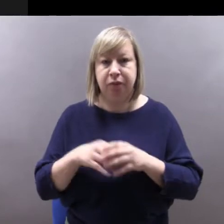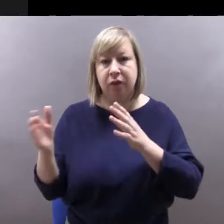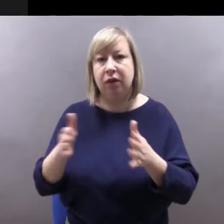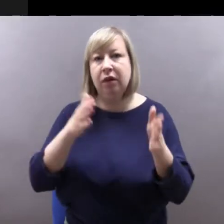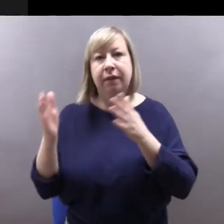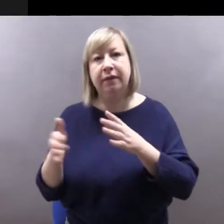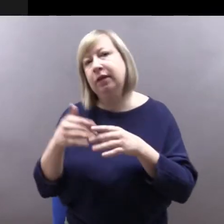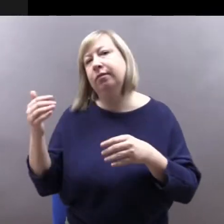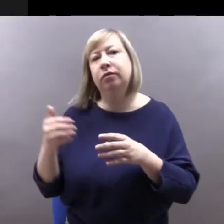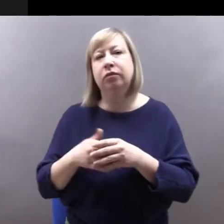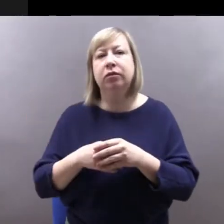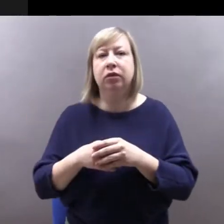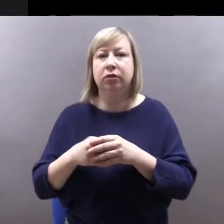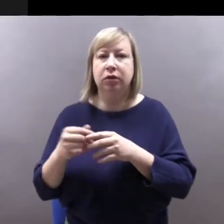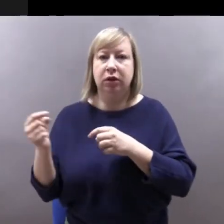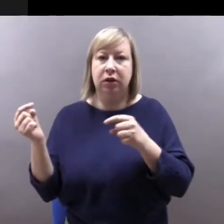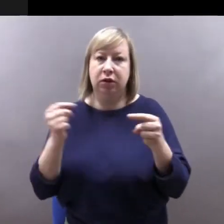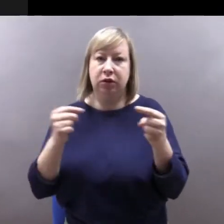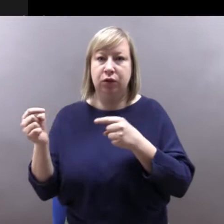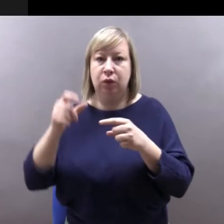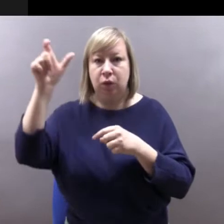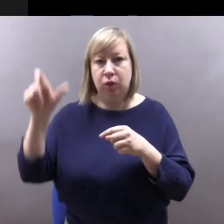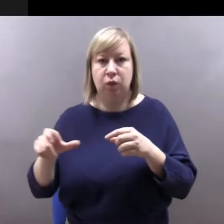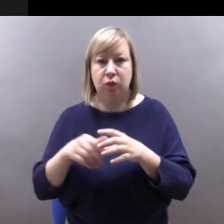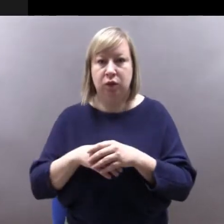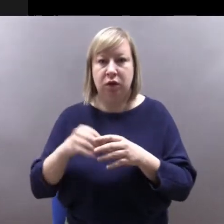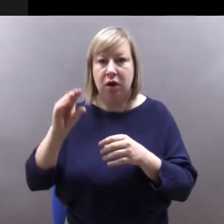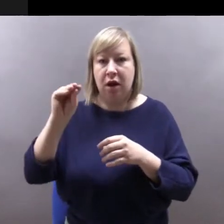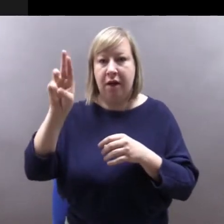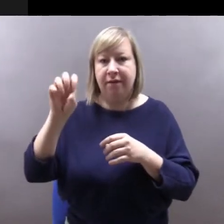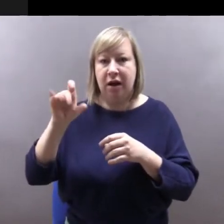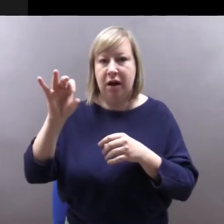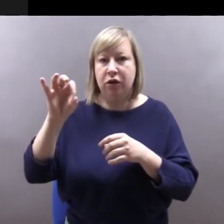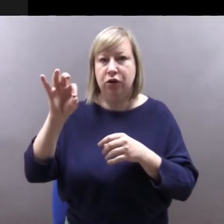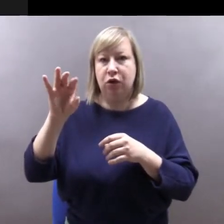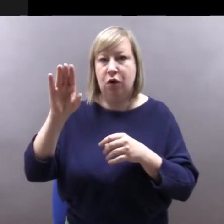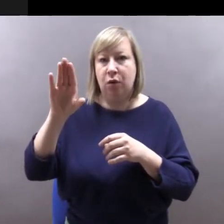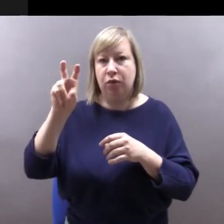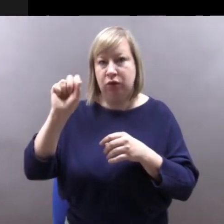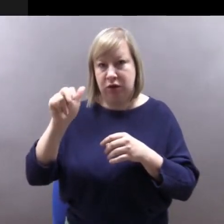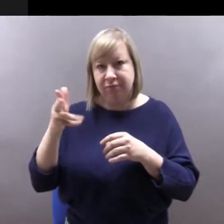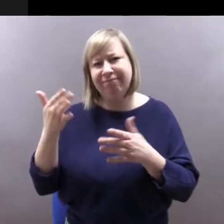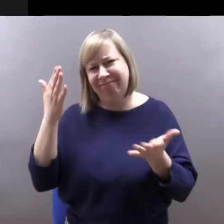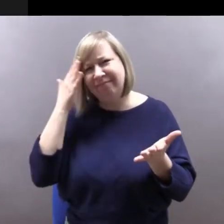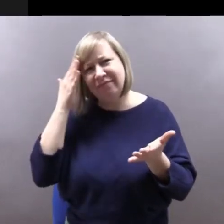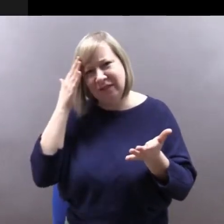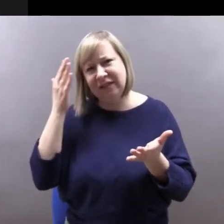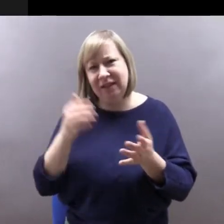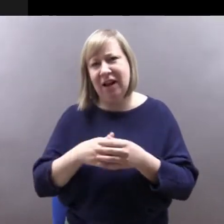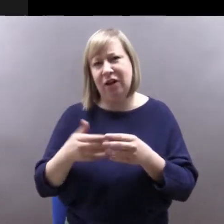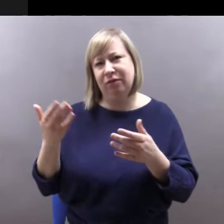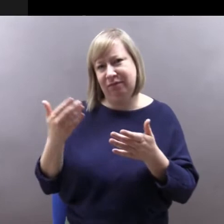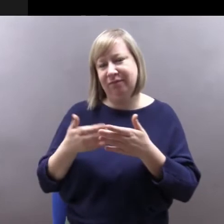Tak. Dobrze. Kolejnym naszym dyskutantem, dyskutantką jest Ewa Sobczak,